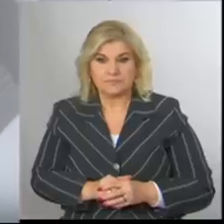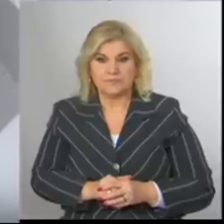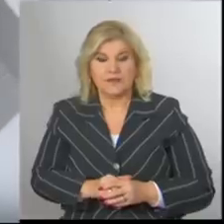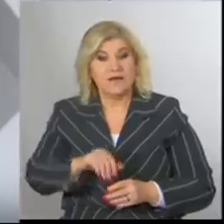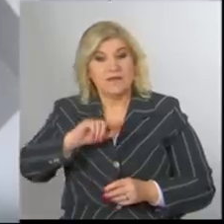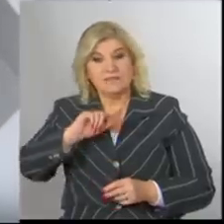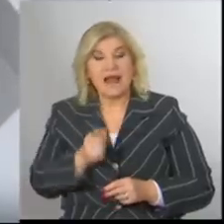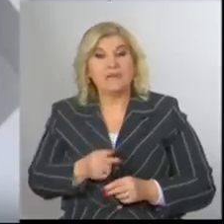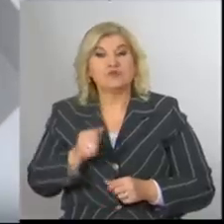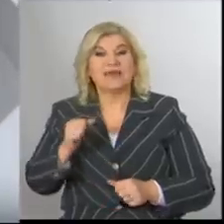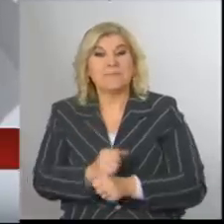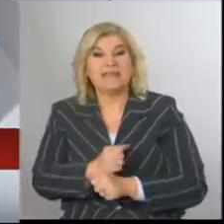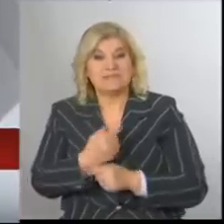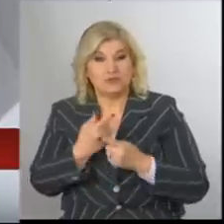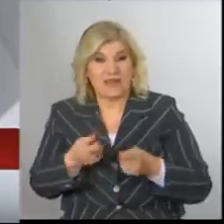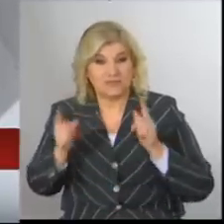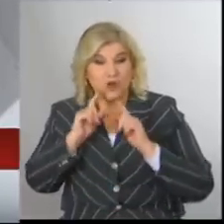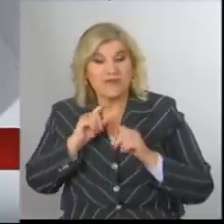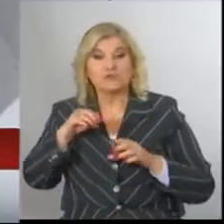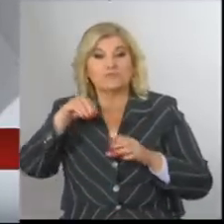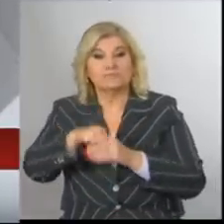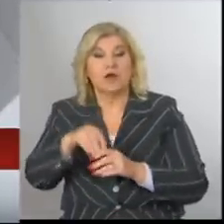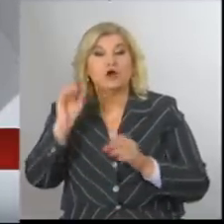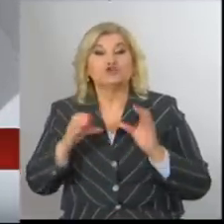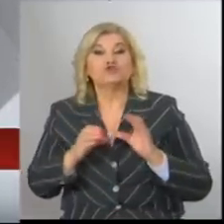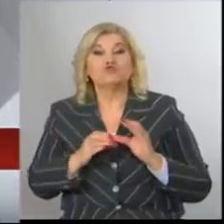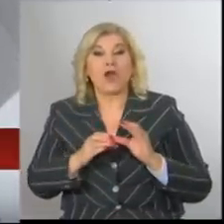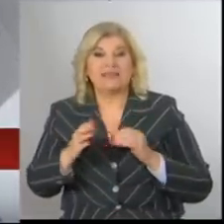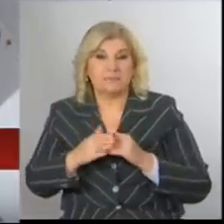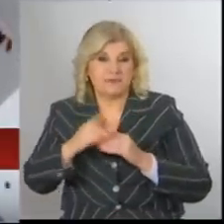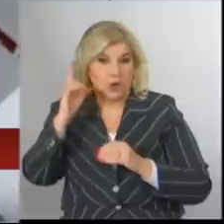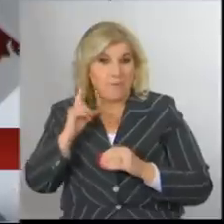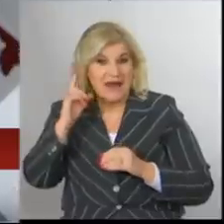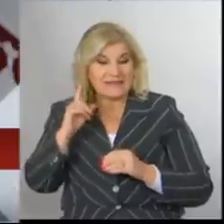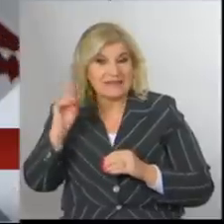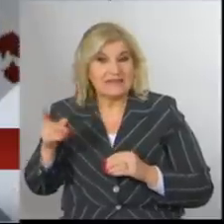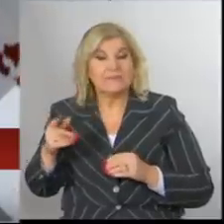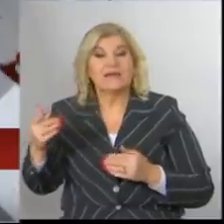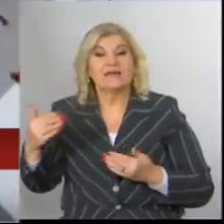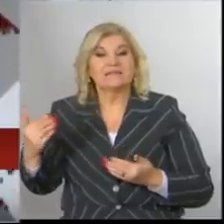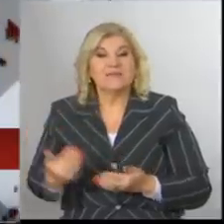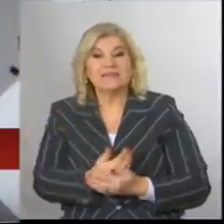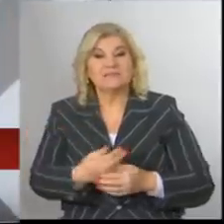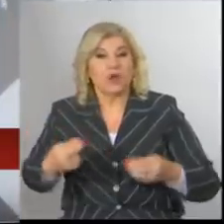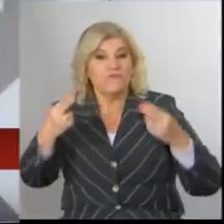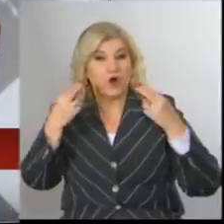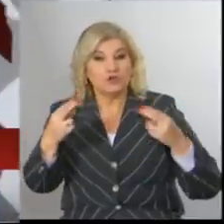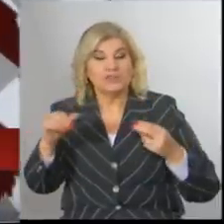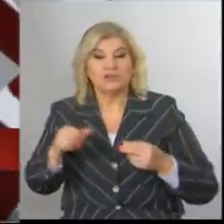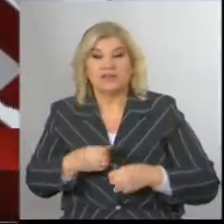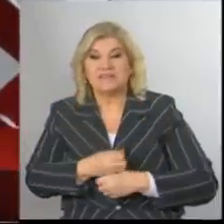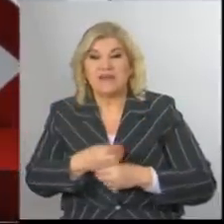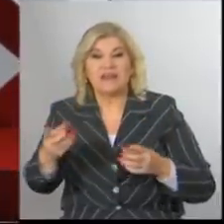najlepšie gymnázium na Slovensku je v sučanoch bilingválne gymnázium Milana Hodžu zvíťazilo V hodnotení ktoré zverejnil